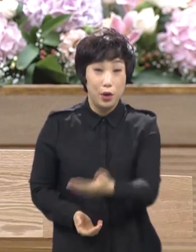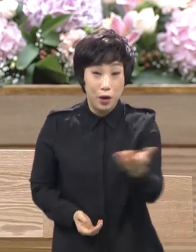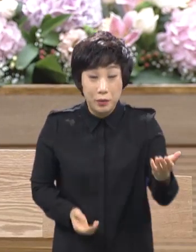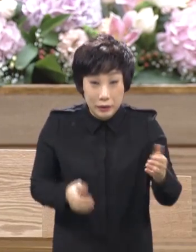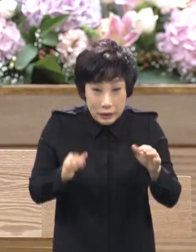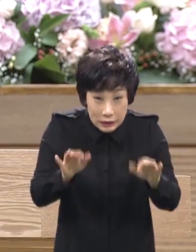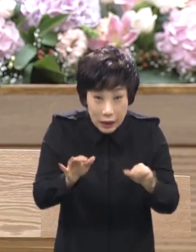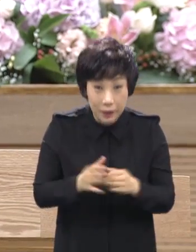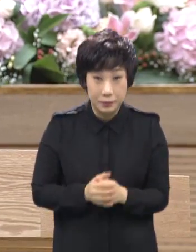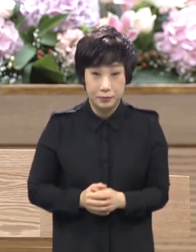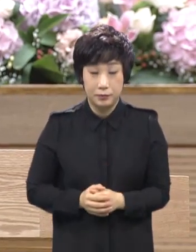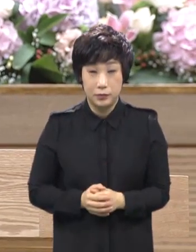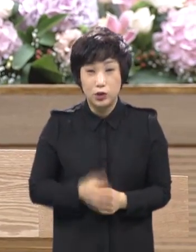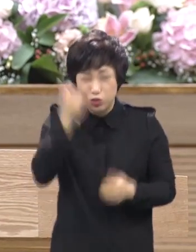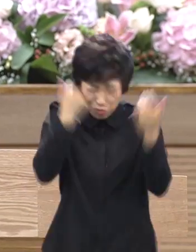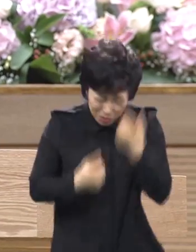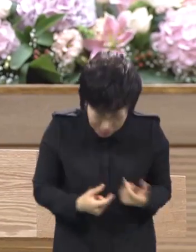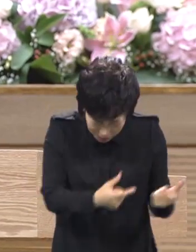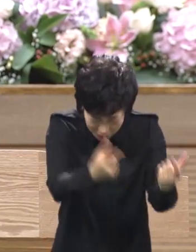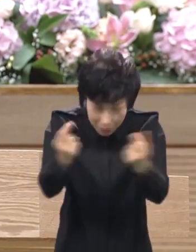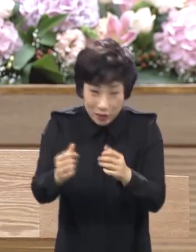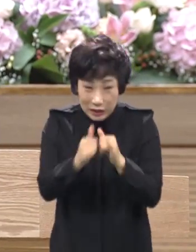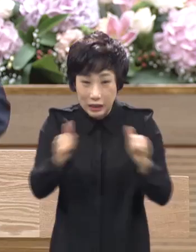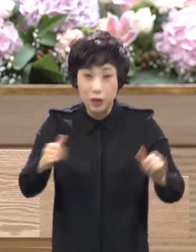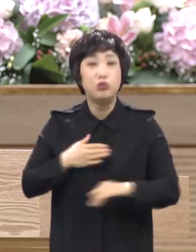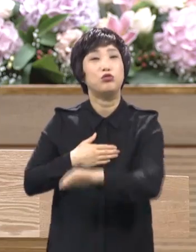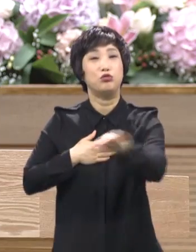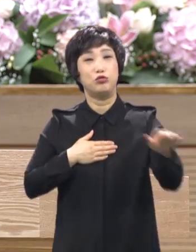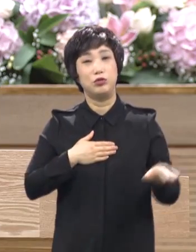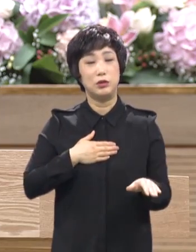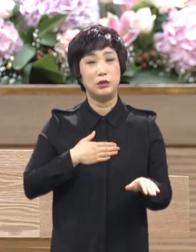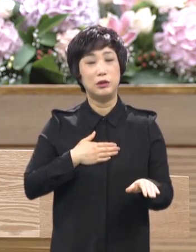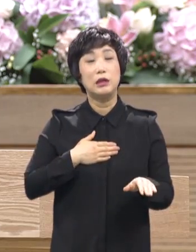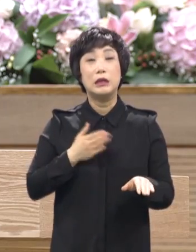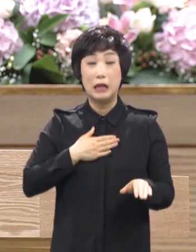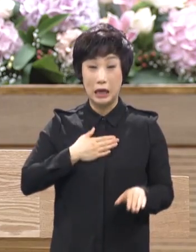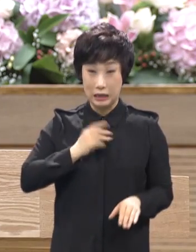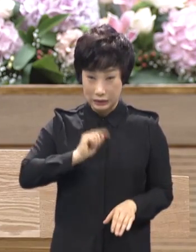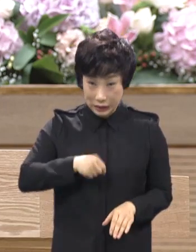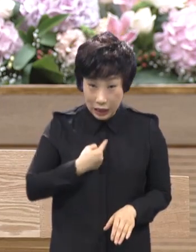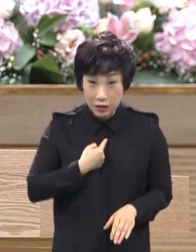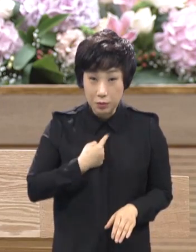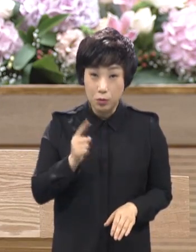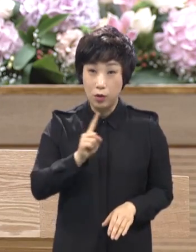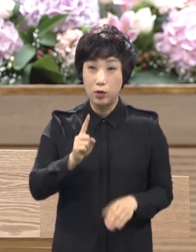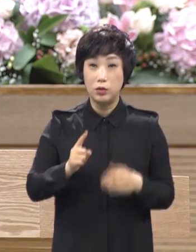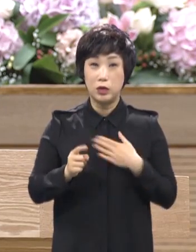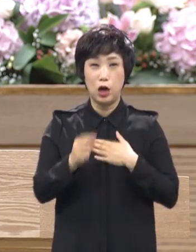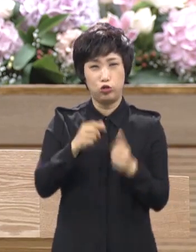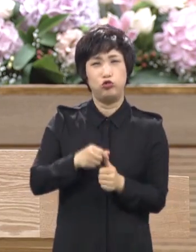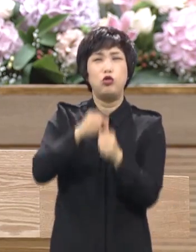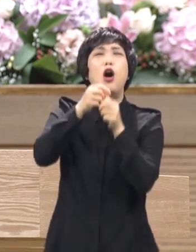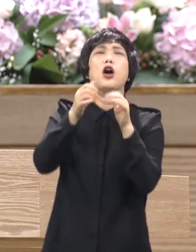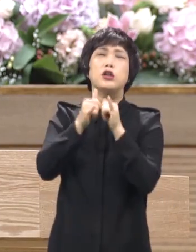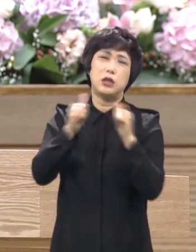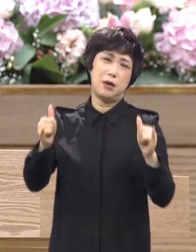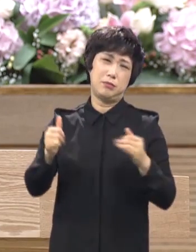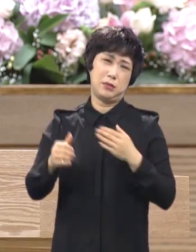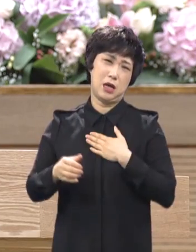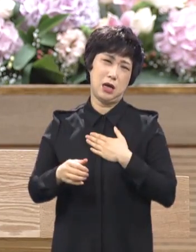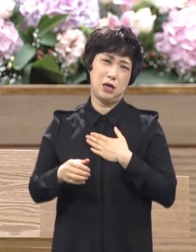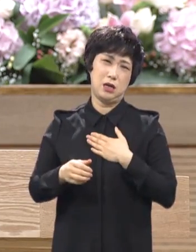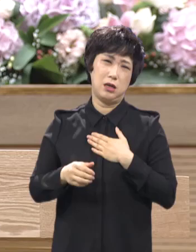그래서 누구든지 인류는 자신들이 나는 구원받을